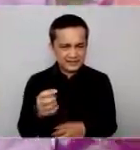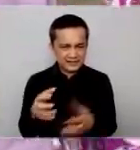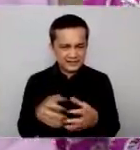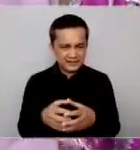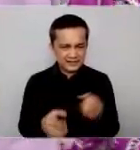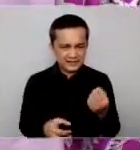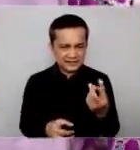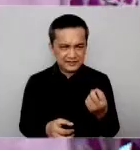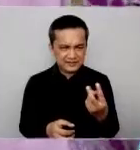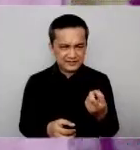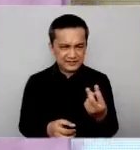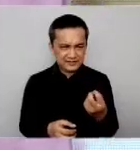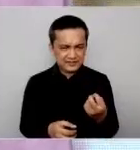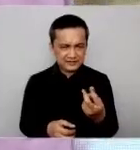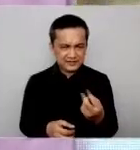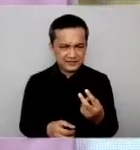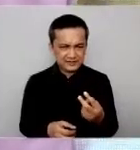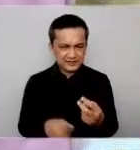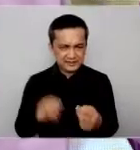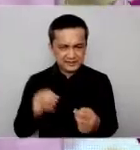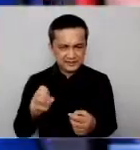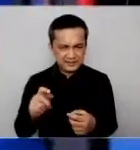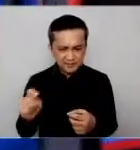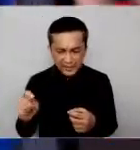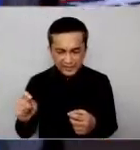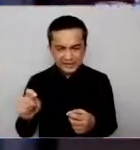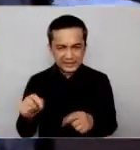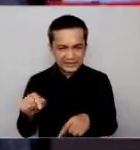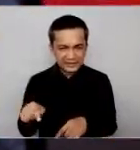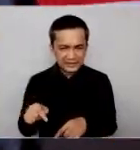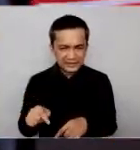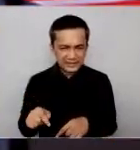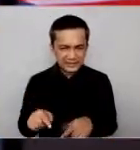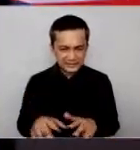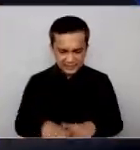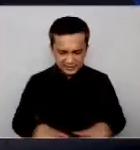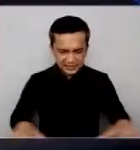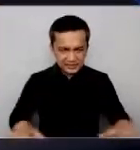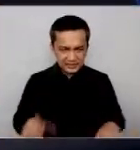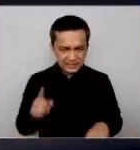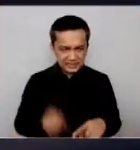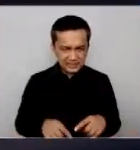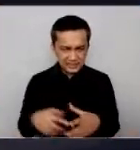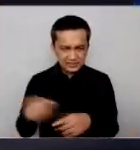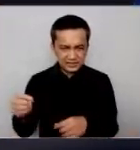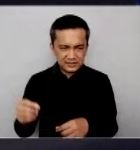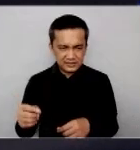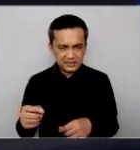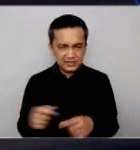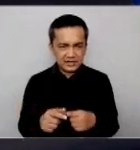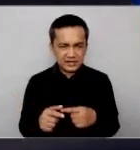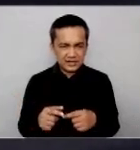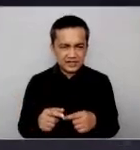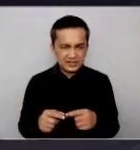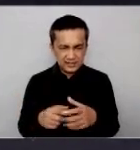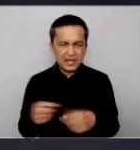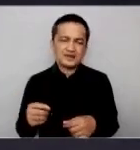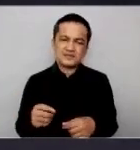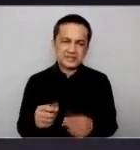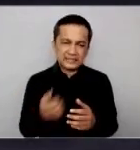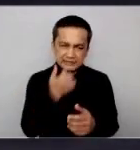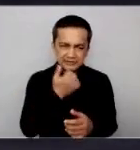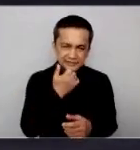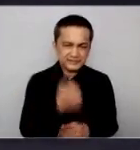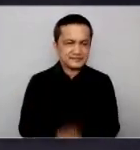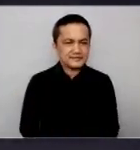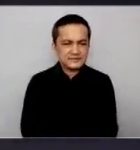Sige. 12. And yung mat? Mat. You cannot stock outside the mat kasi it's considered as out of bounds. Yan yung pinaka-court